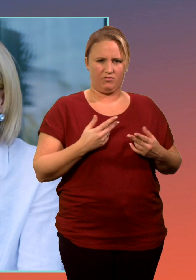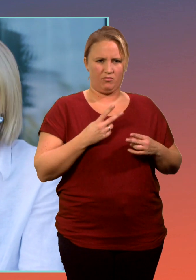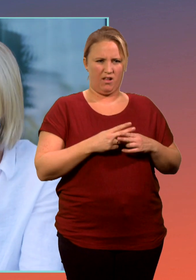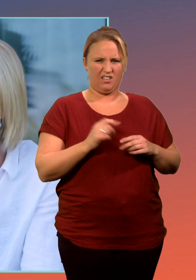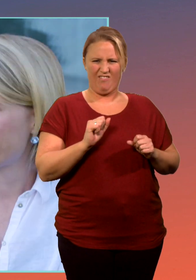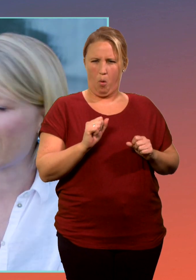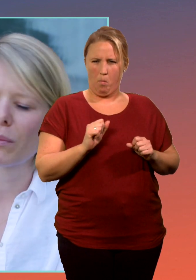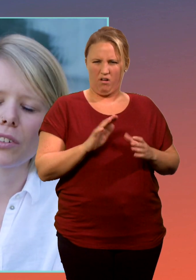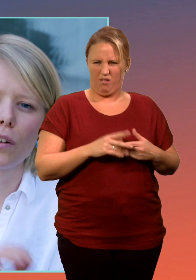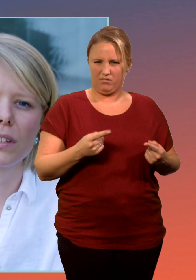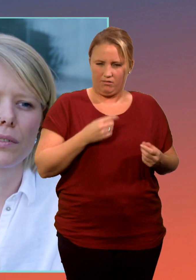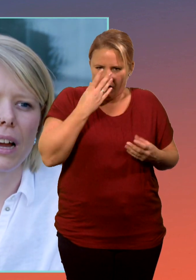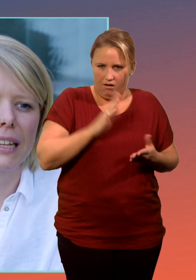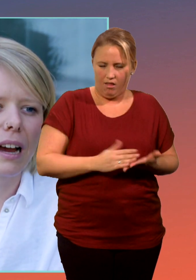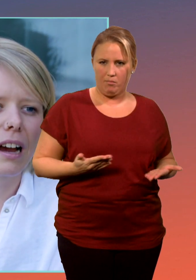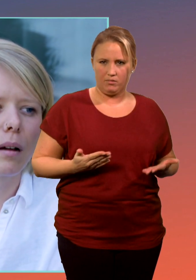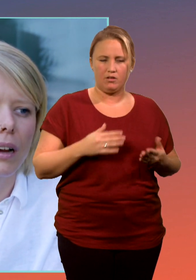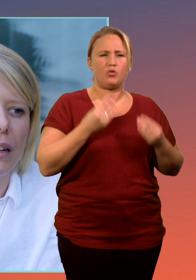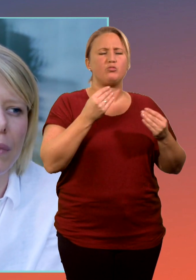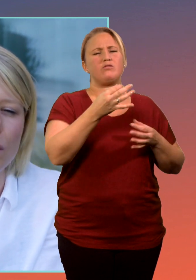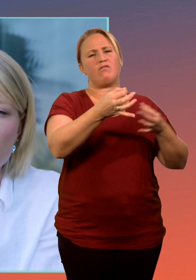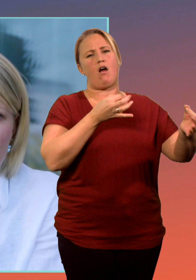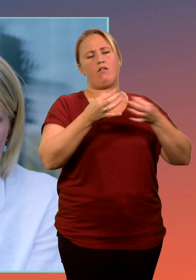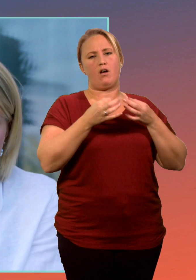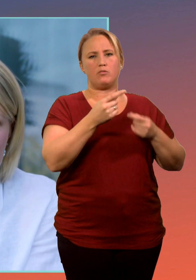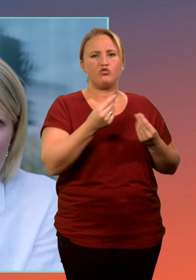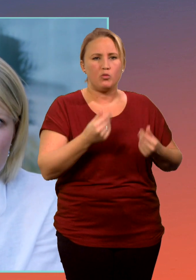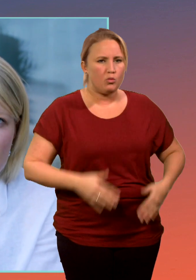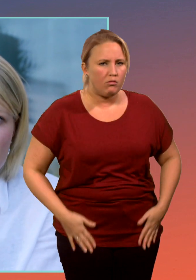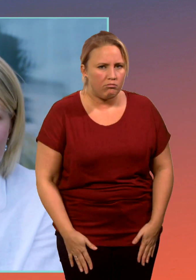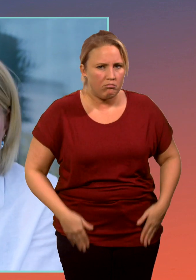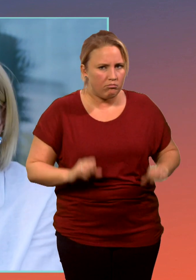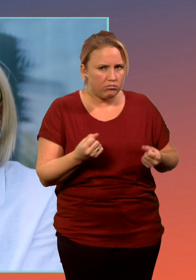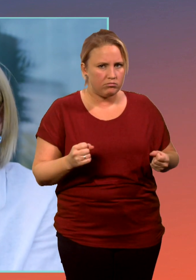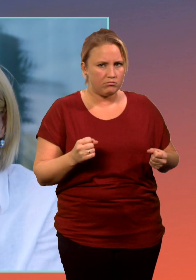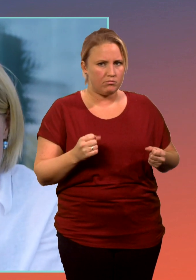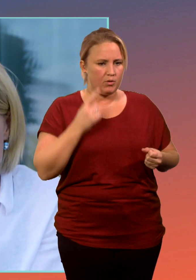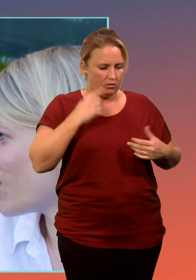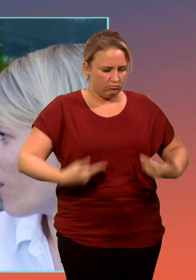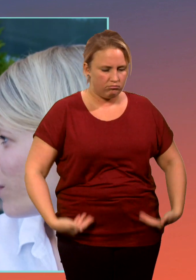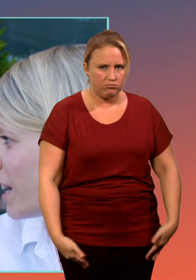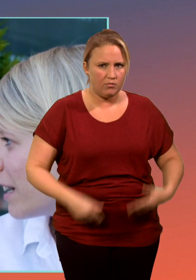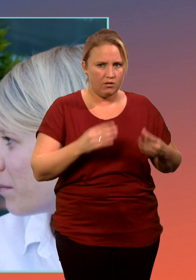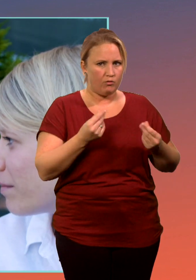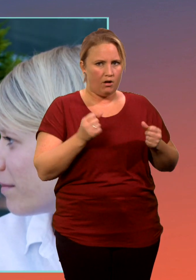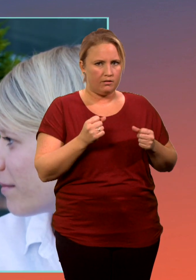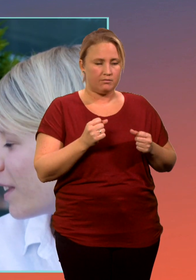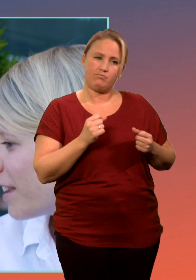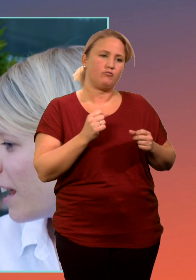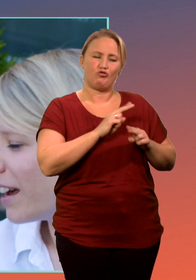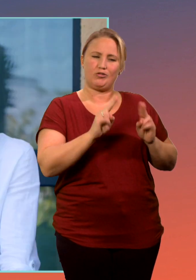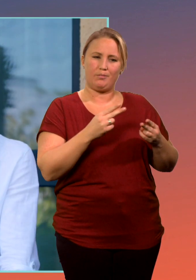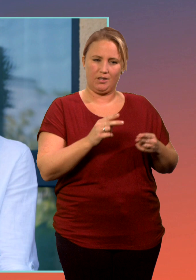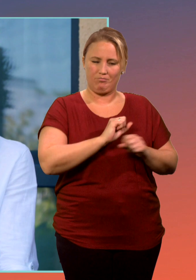nicht mehr geht. Dann kommt natürlich oft diese Frage, ja, aber ich meine, du spürst ja deine Beine nicht. Dann spürst du da ja auch nichts. Können wir wieder liegen.